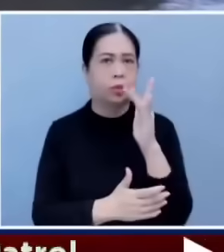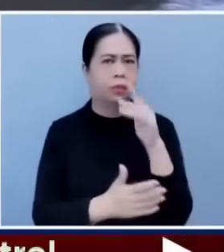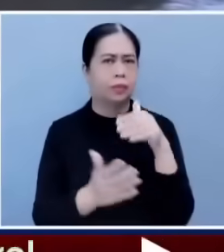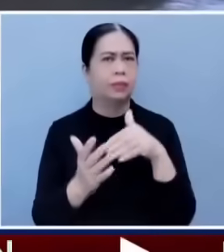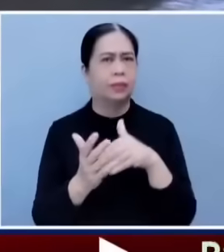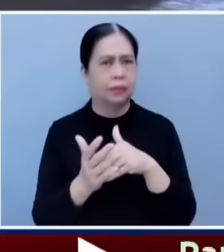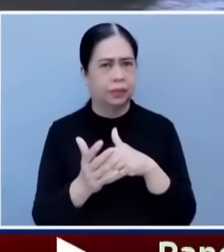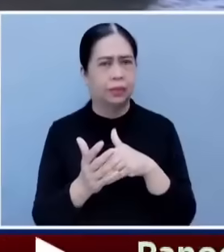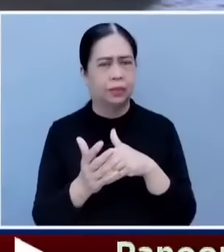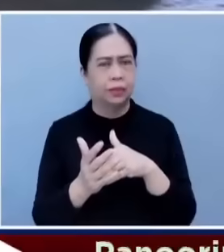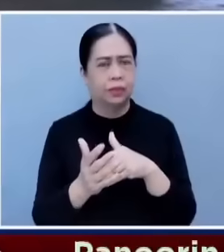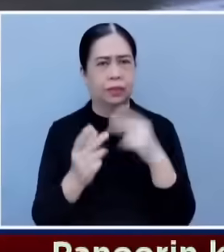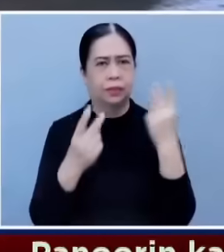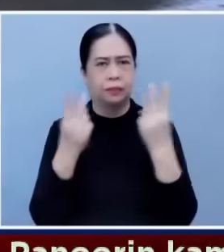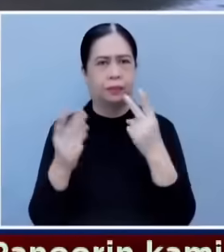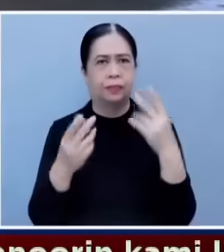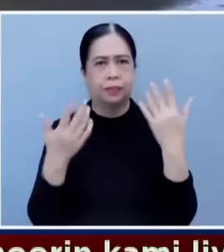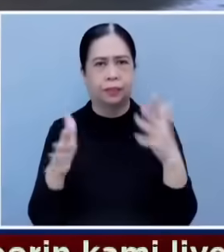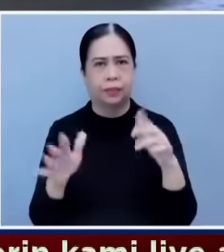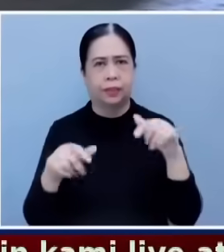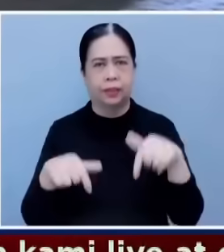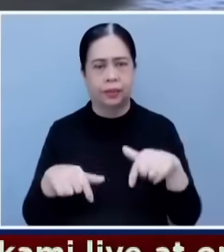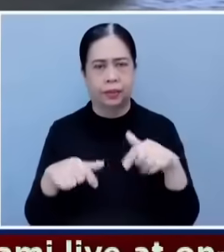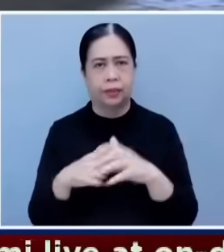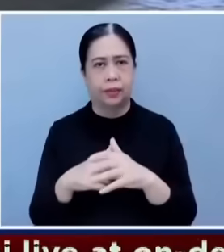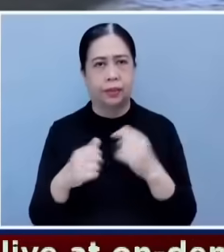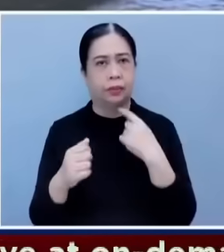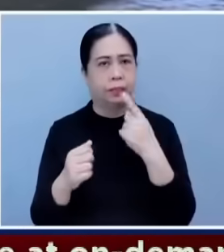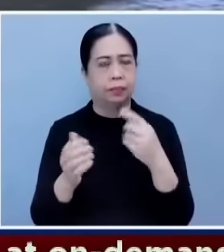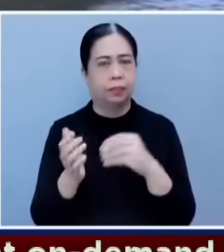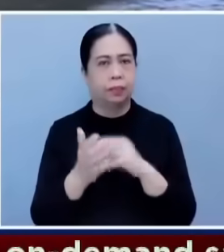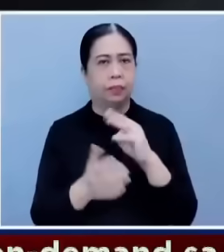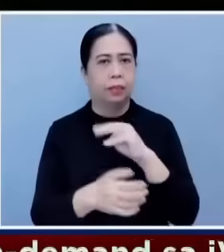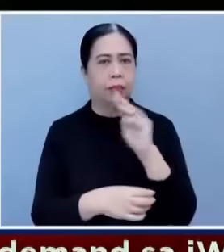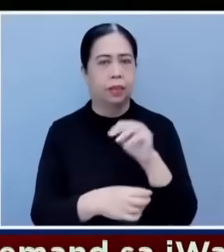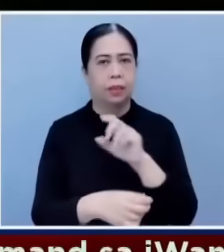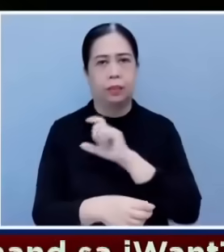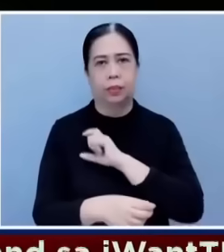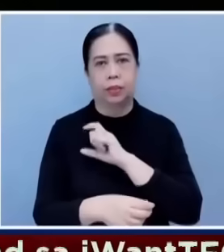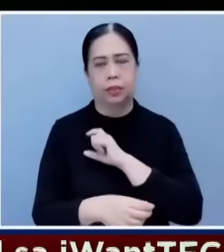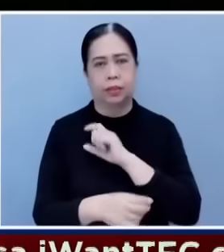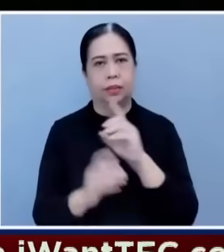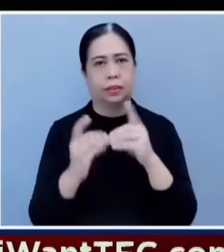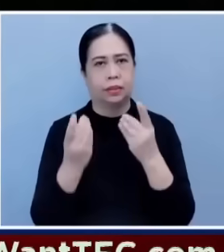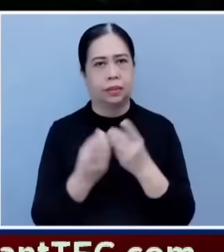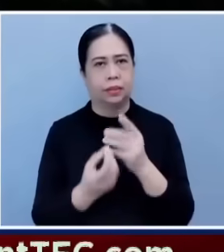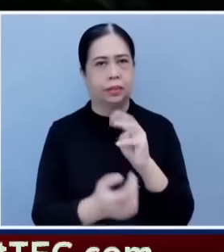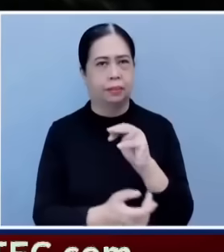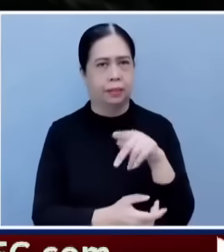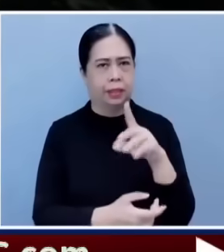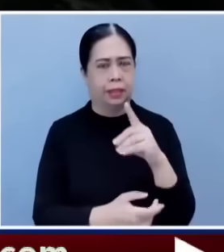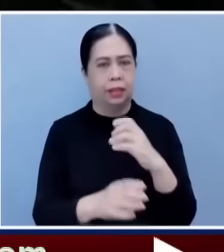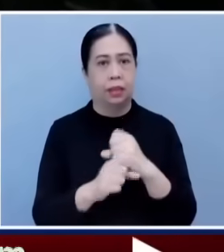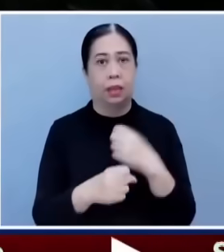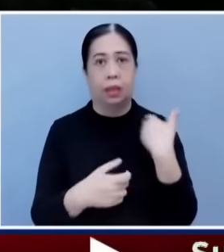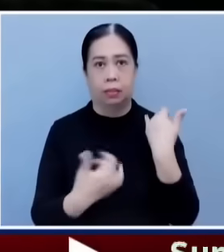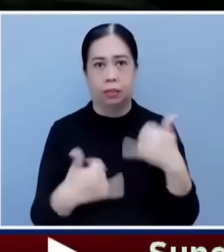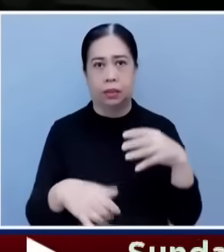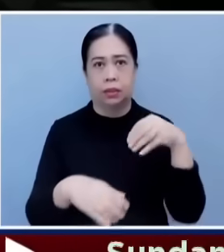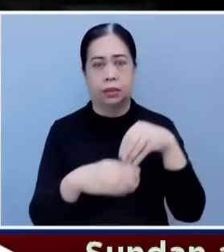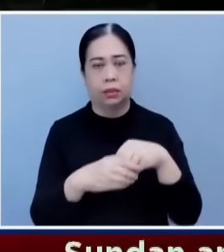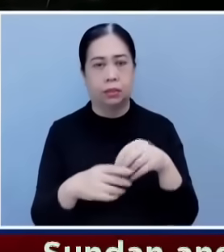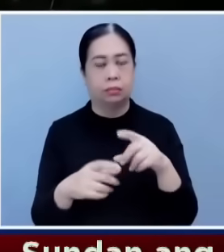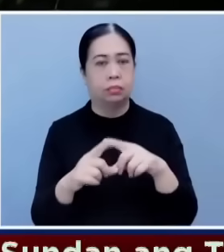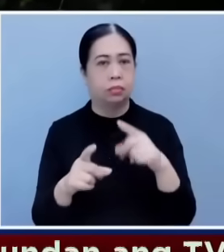1,025,000 ang mga dumalaw dito. Ayon po ito sa tala ng Manila Police District. Meron pang mga nasa loob, pero sabi ho